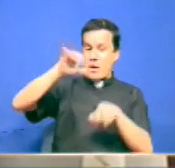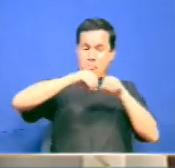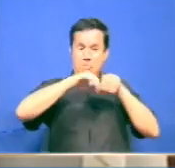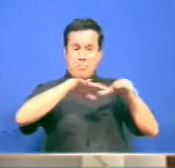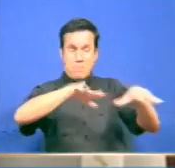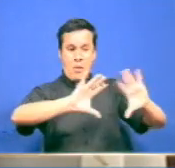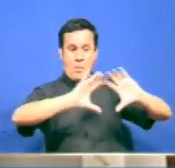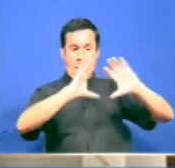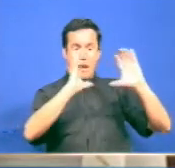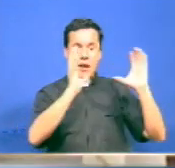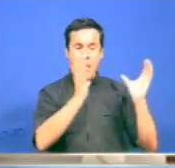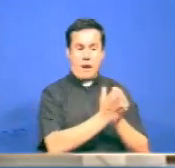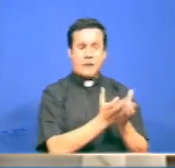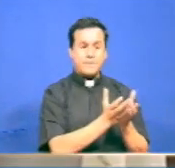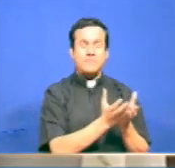popote duniani.